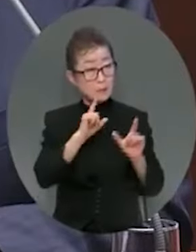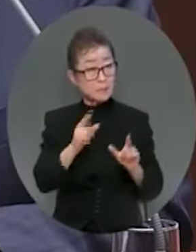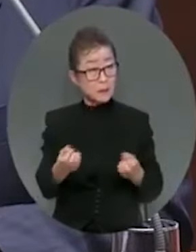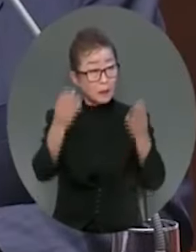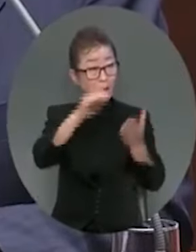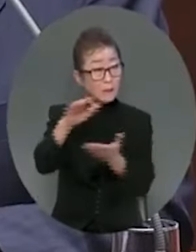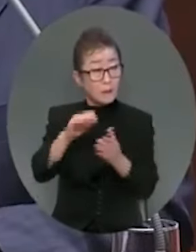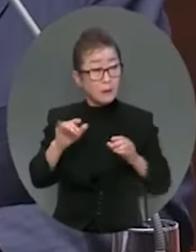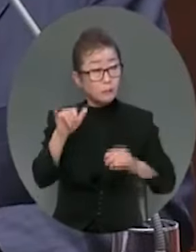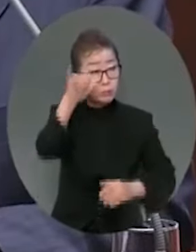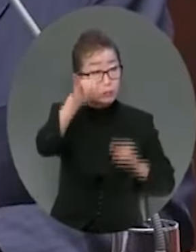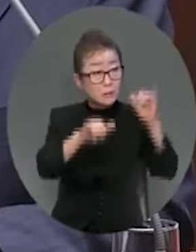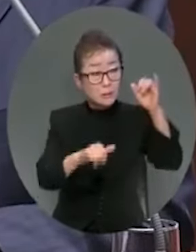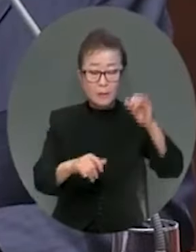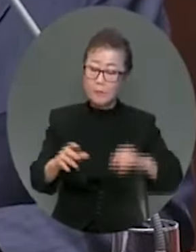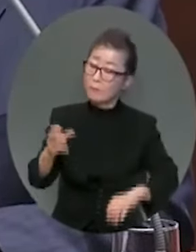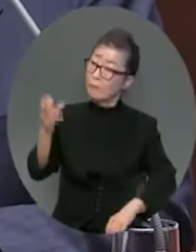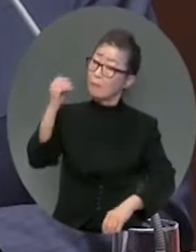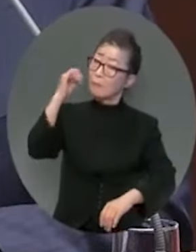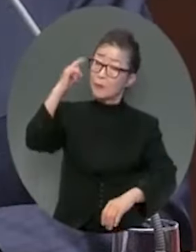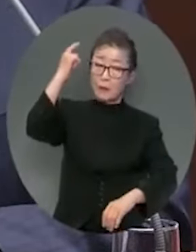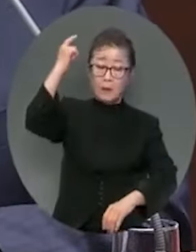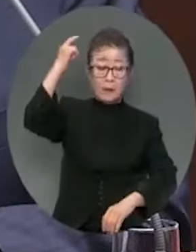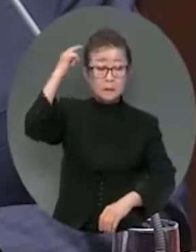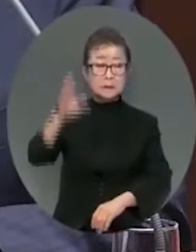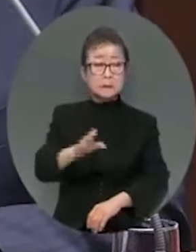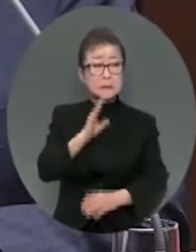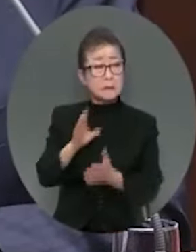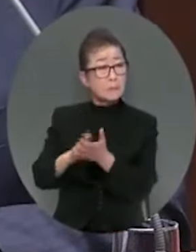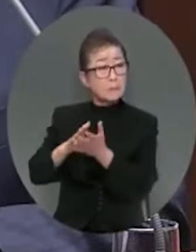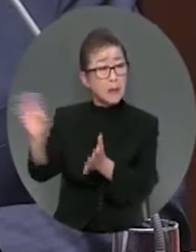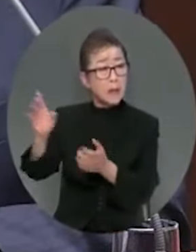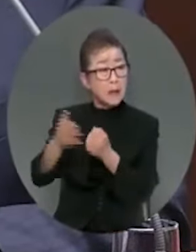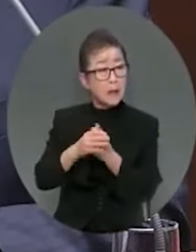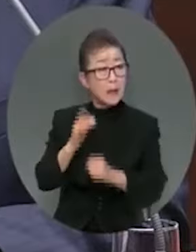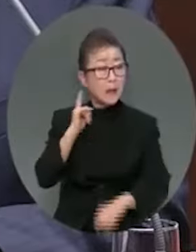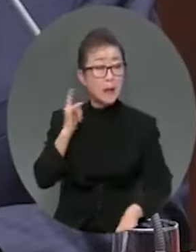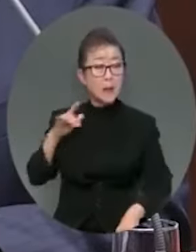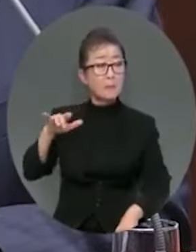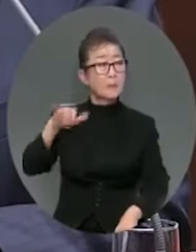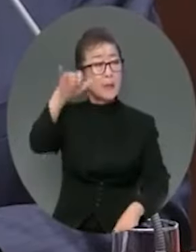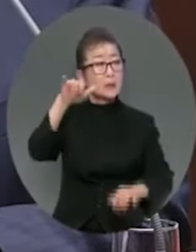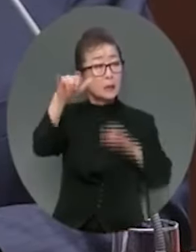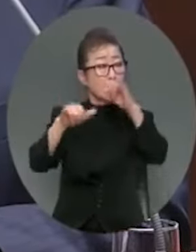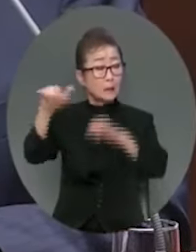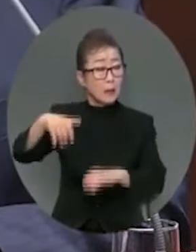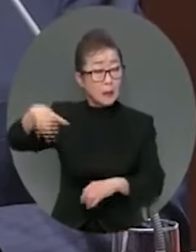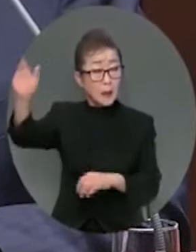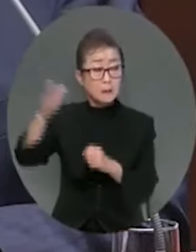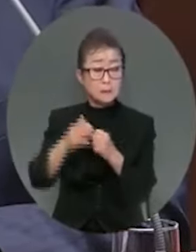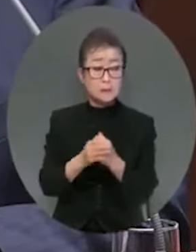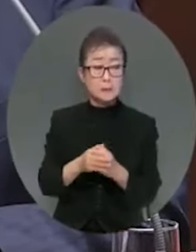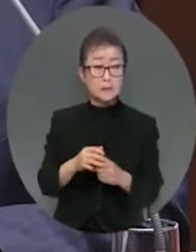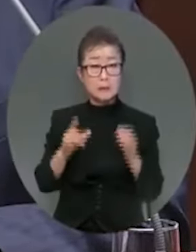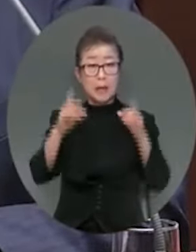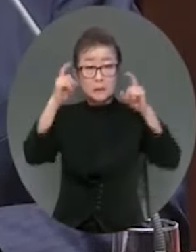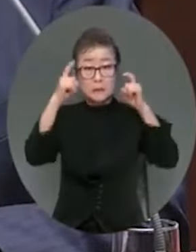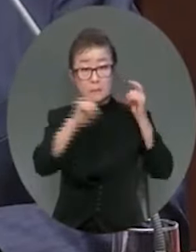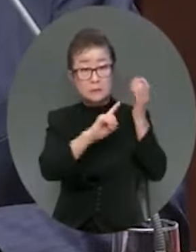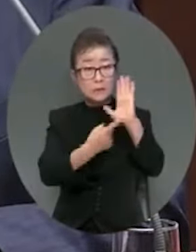나간 대통령실에서는 왜 하필이면 이런 사진을 공개해가지고 국민 염장을 지르냐